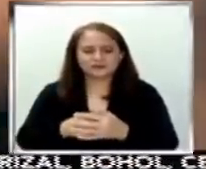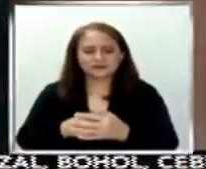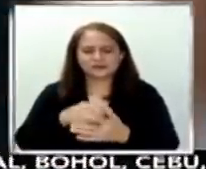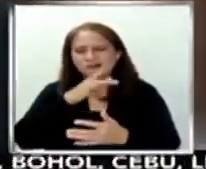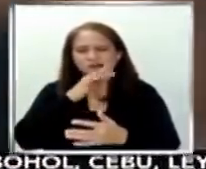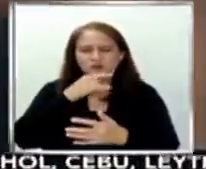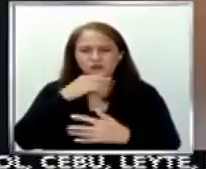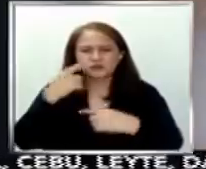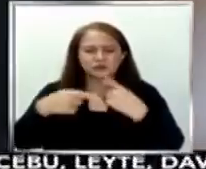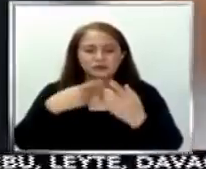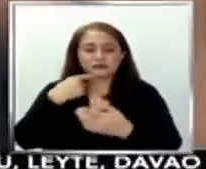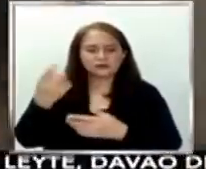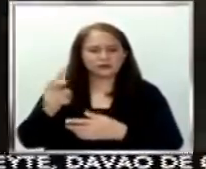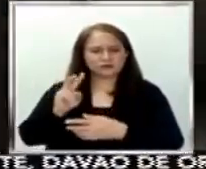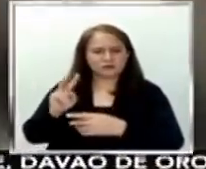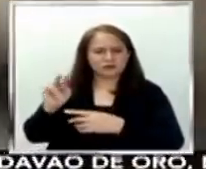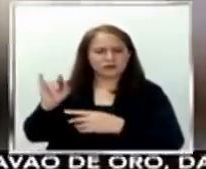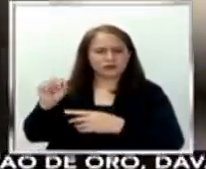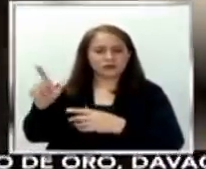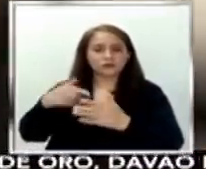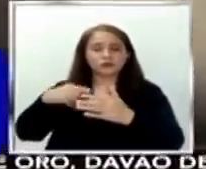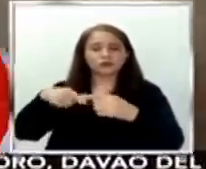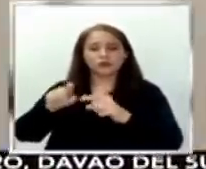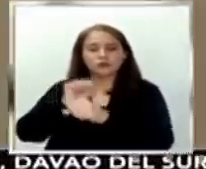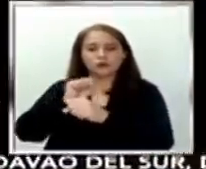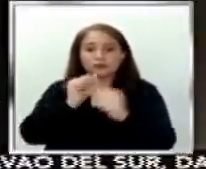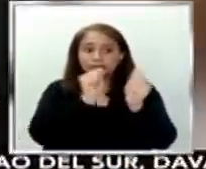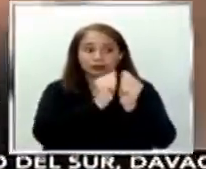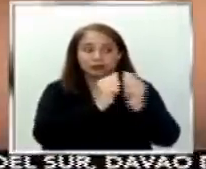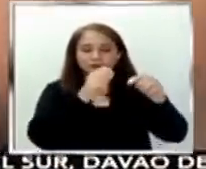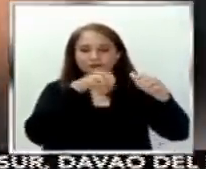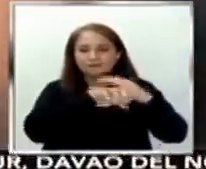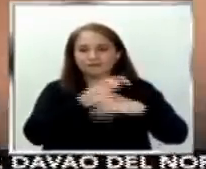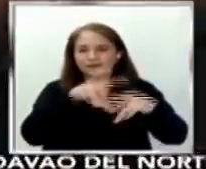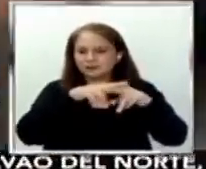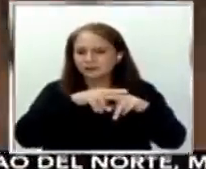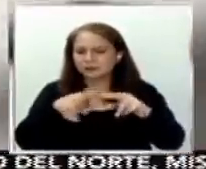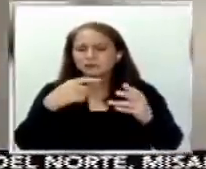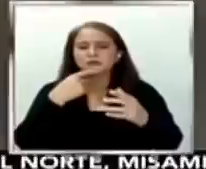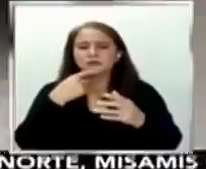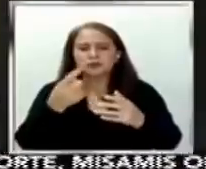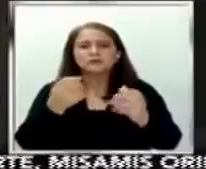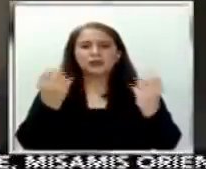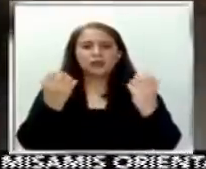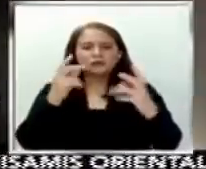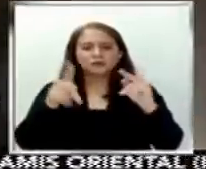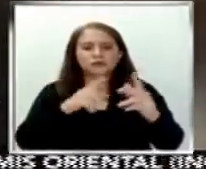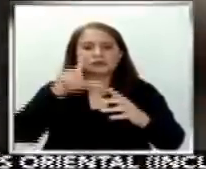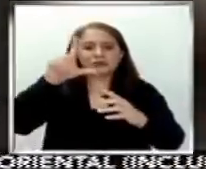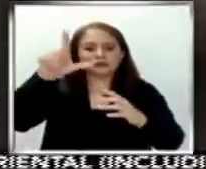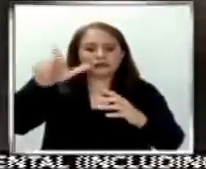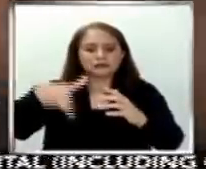Kwento ni Vidal, papasok siya sa trabaho ng makasabay ang lalaki sa tren. Noong una, marami raw silang pasahero. Pero dahil sa ikinikilos ng